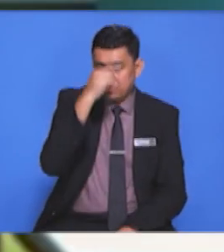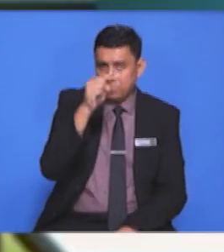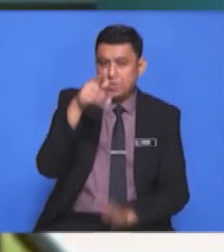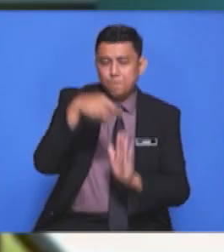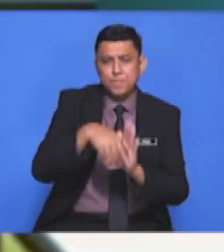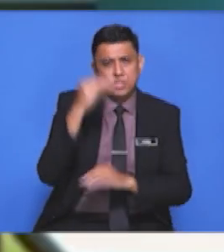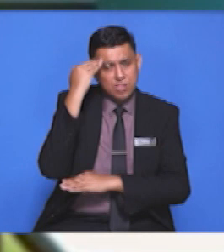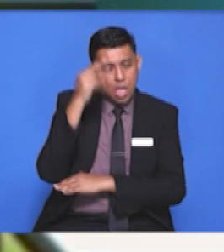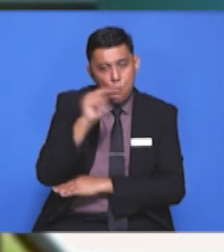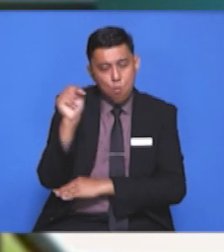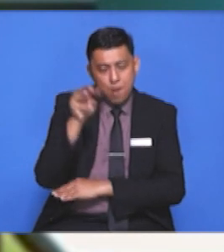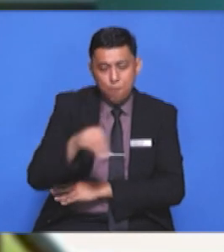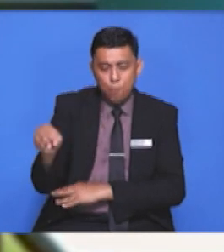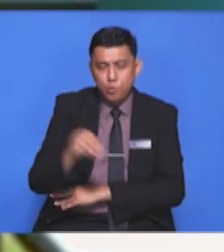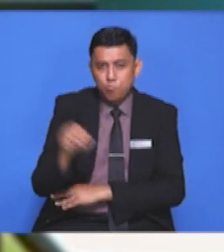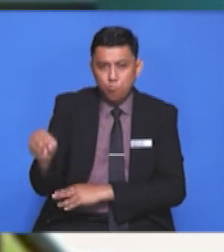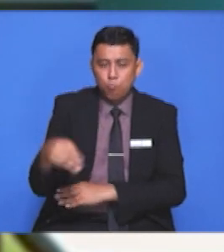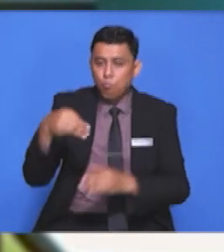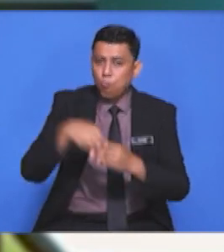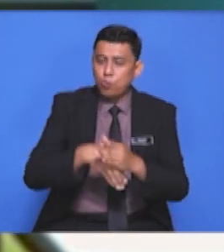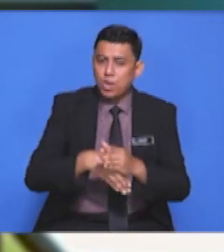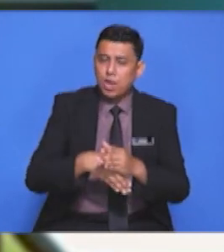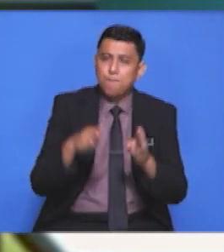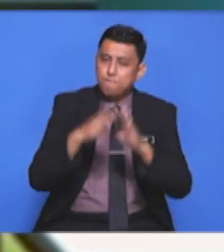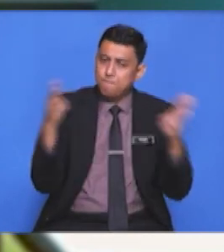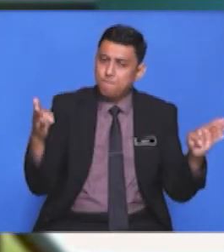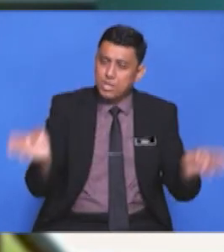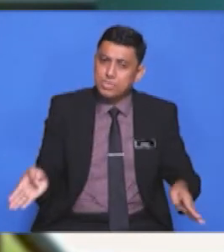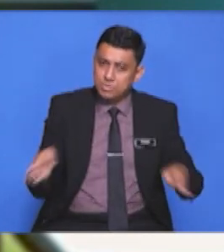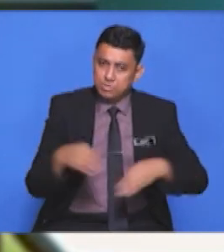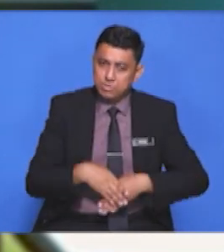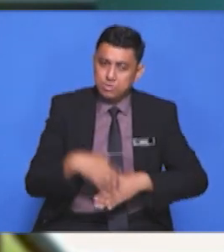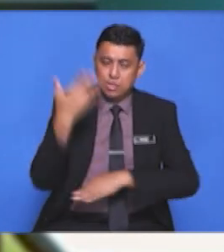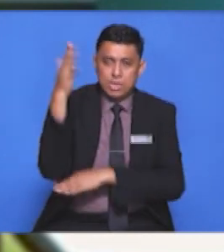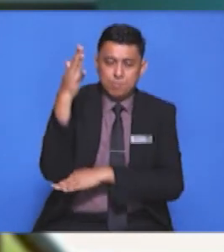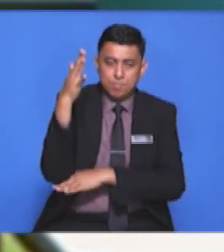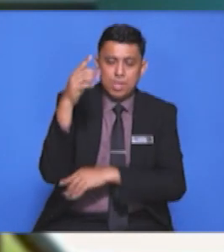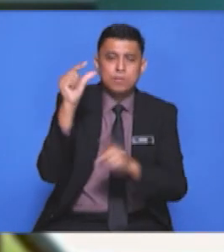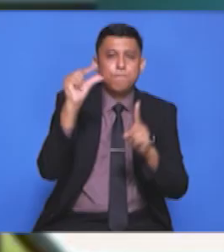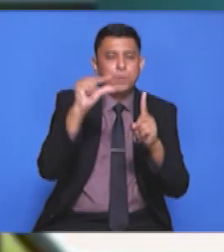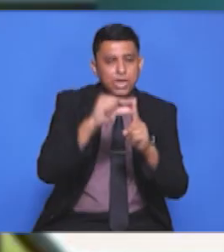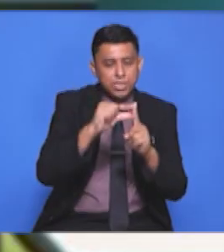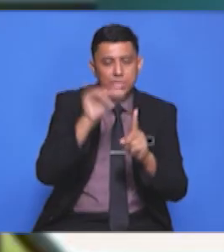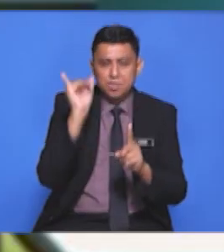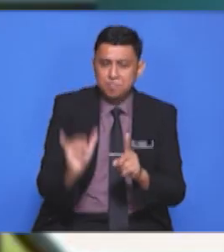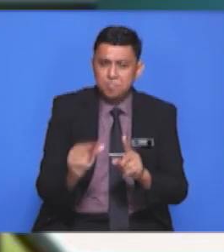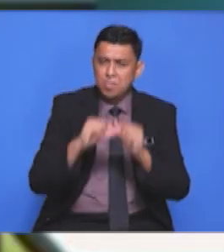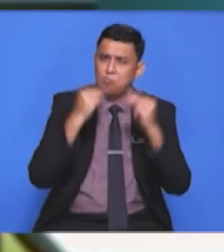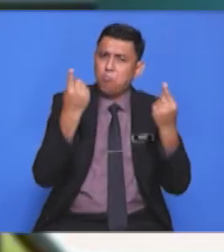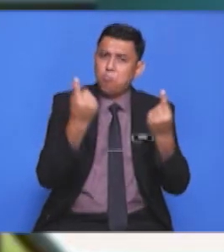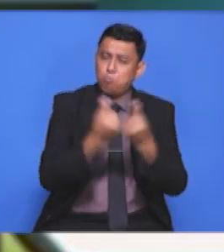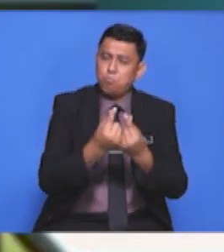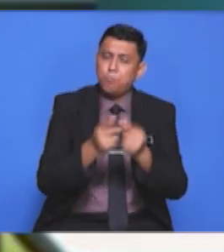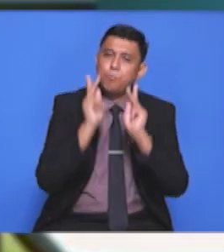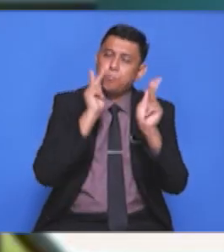pengetahuan murid-murid dalam bahasa Melayu terdapat 15 perkataan yang odong